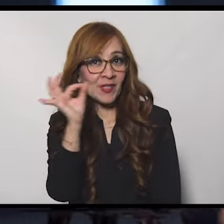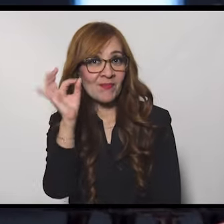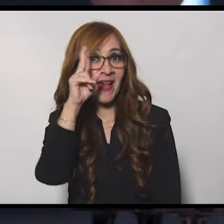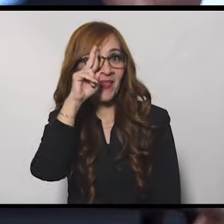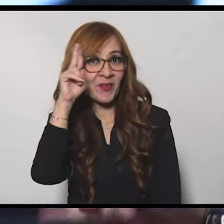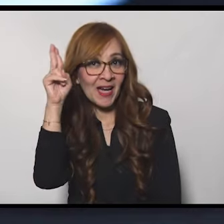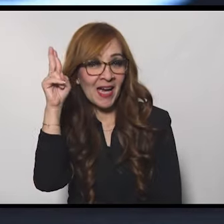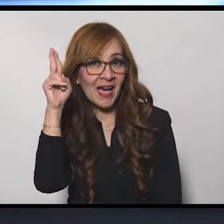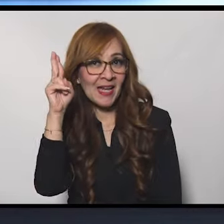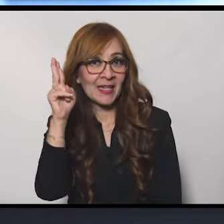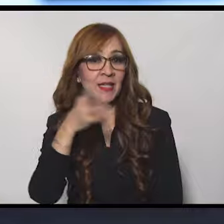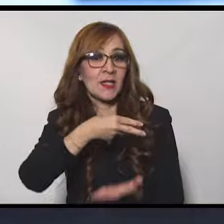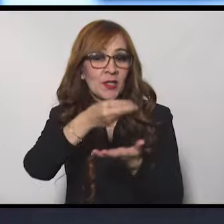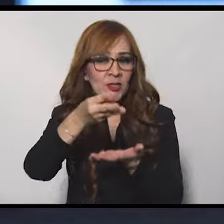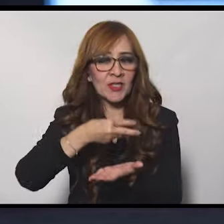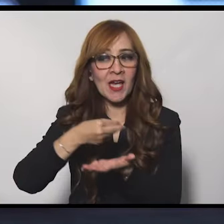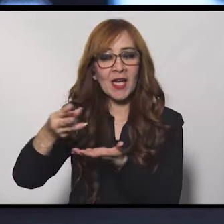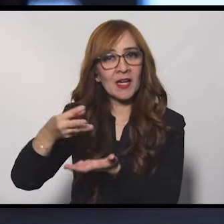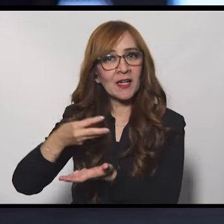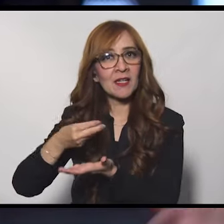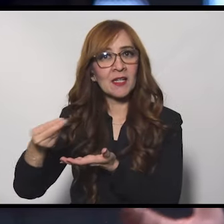asik. Sharing,